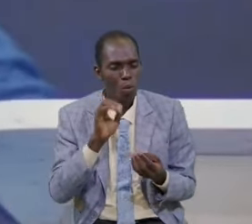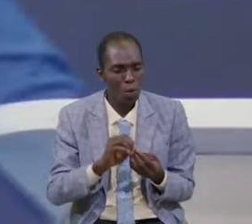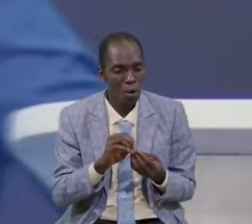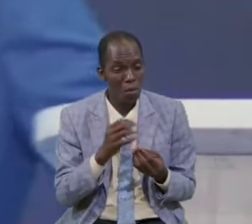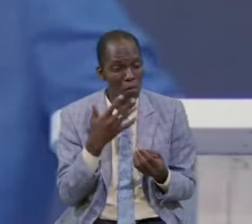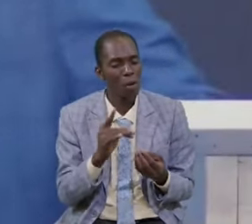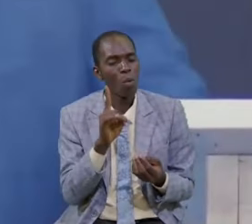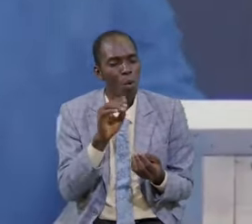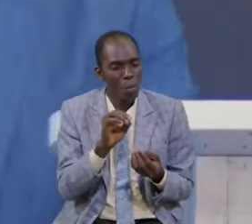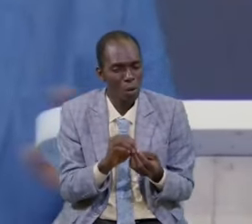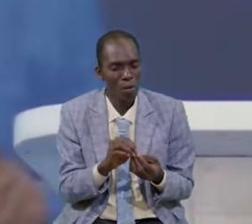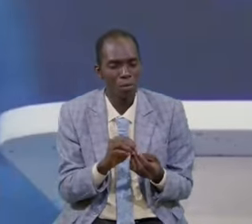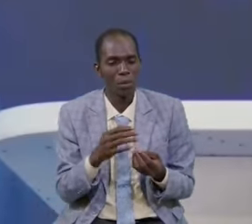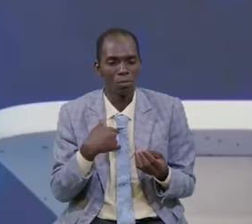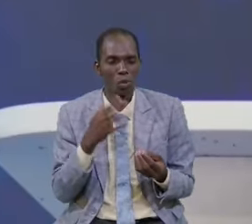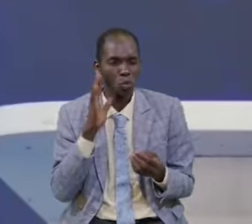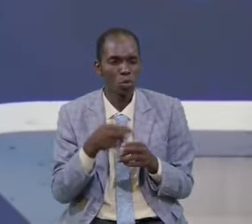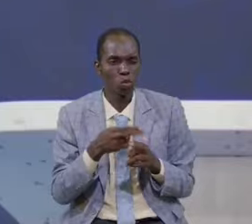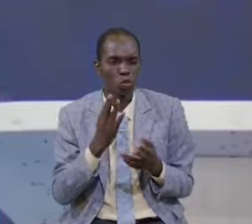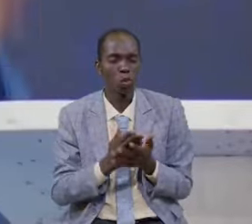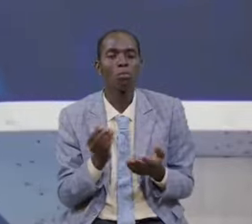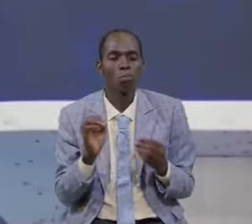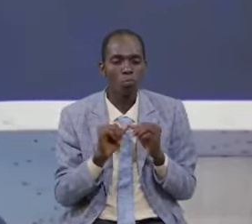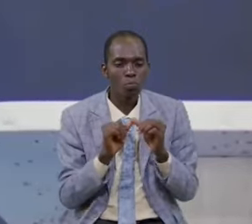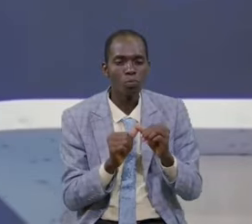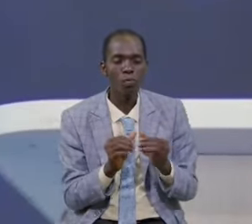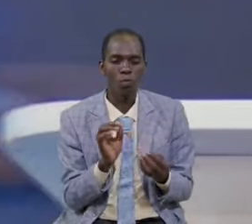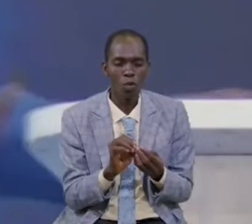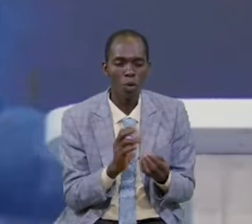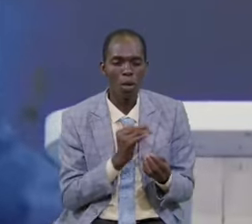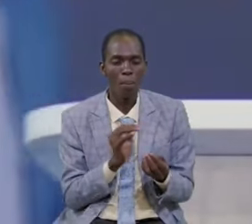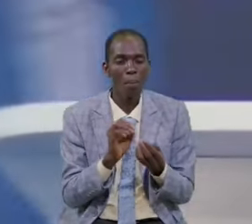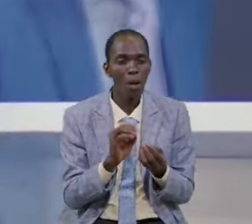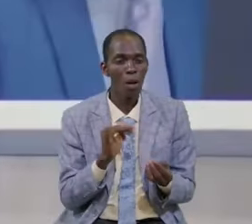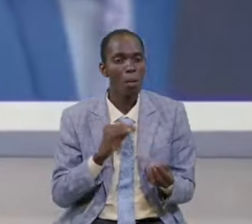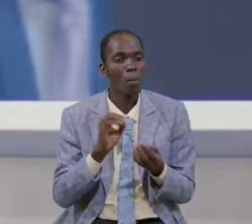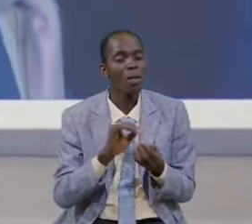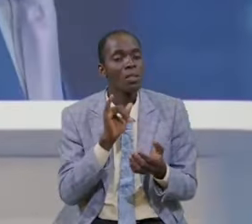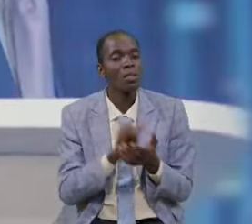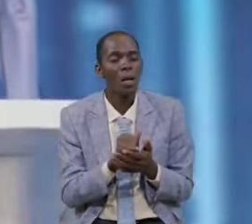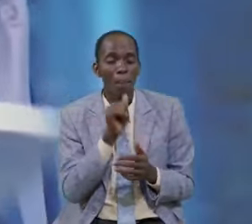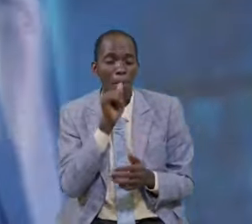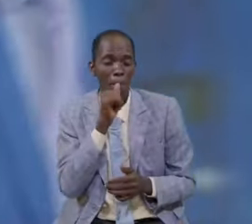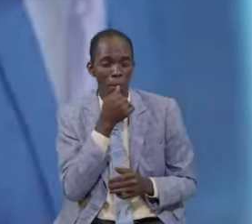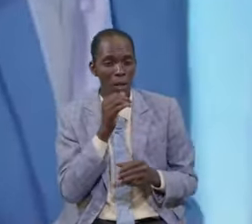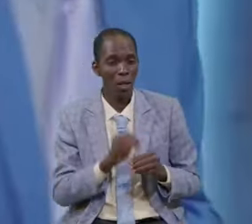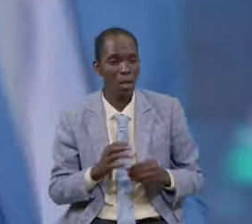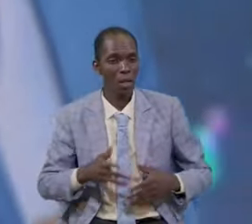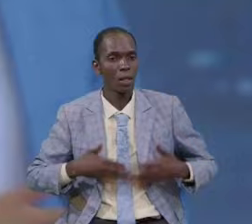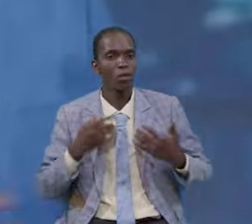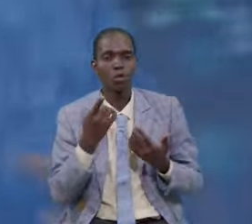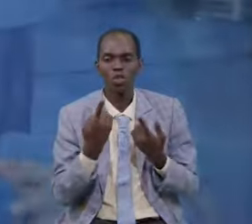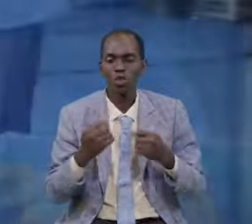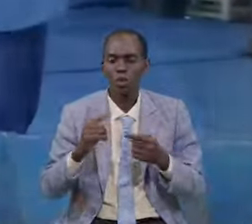je vais m'arrêter bientôt. Une autre page après, c'est cette patience dans la vie, cette persévérance. Tu essaies de corriger quelque chose dans ta